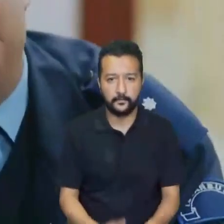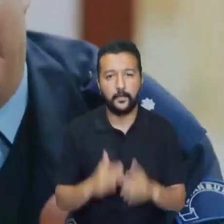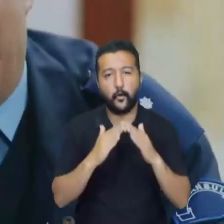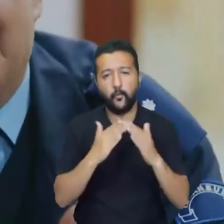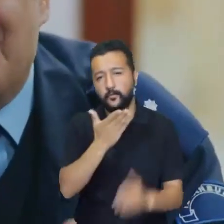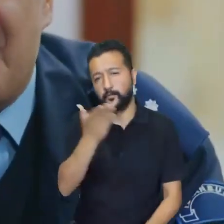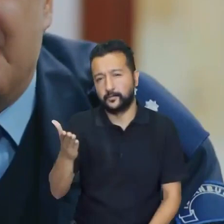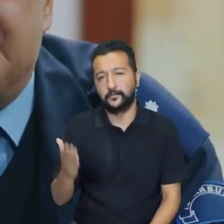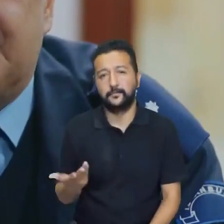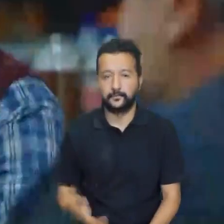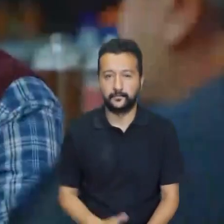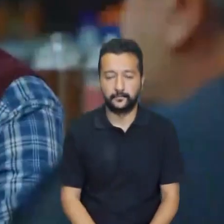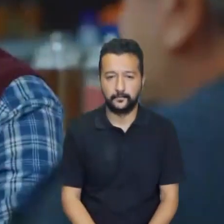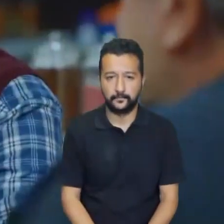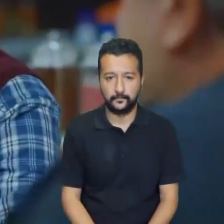Komşu işte ya.